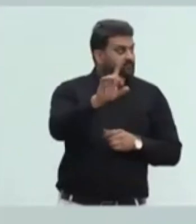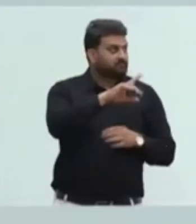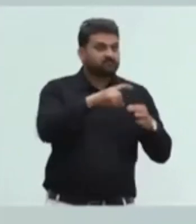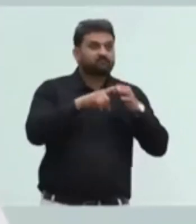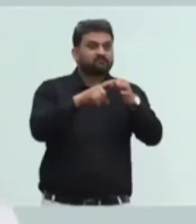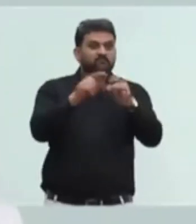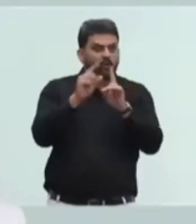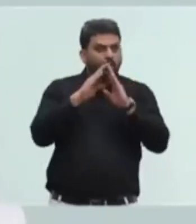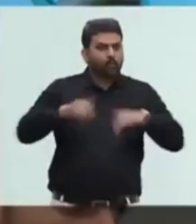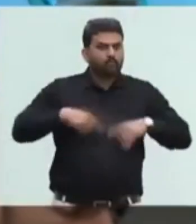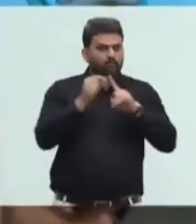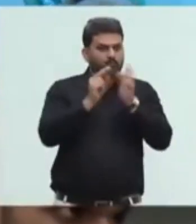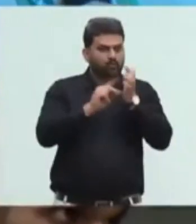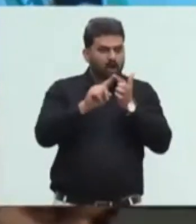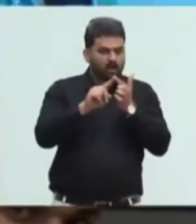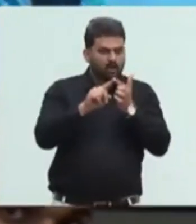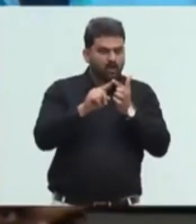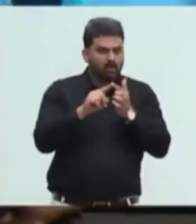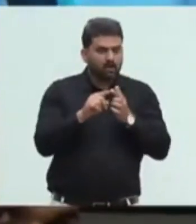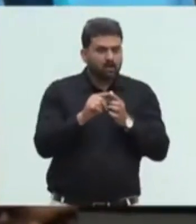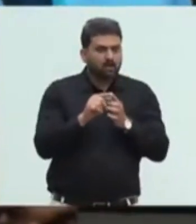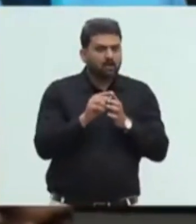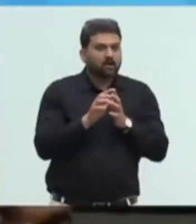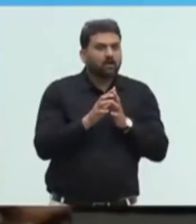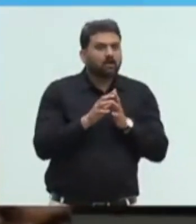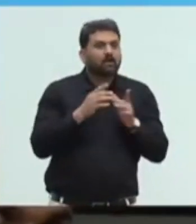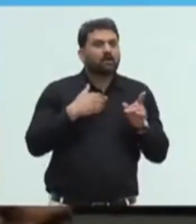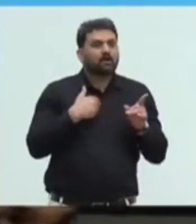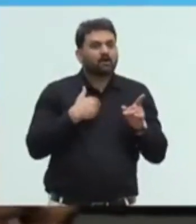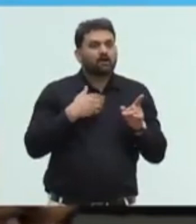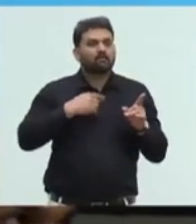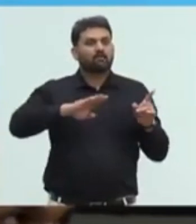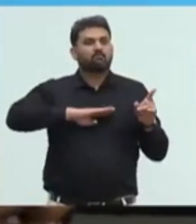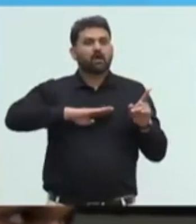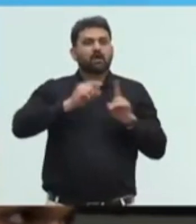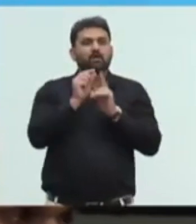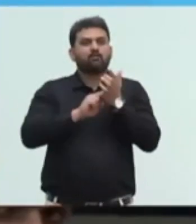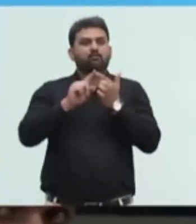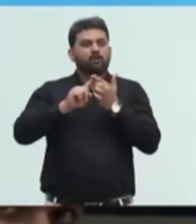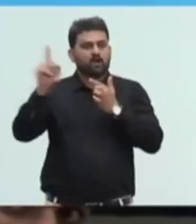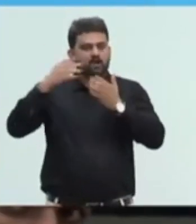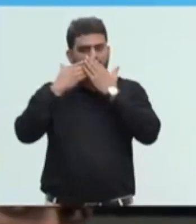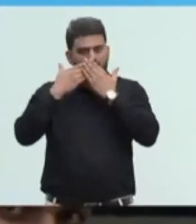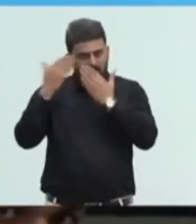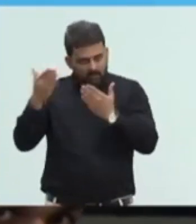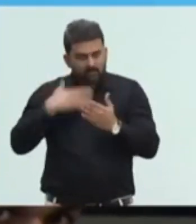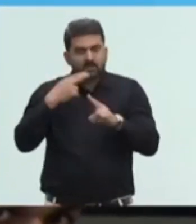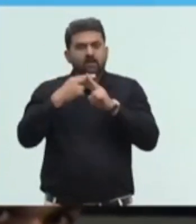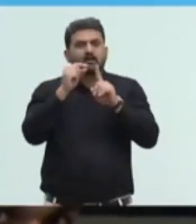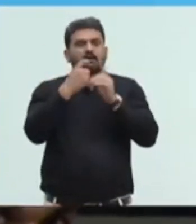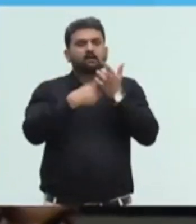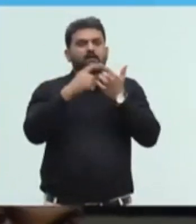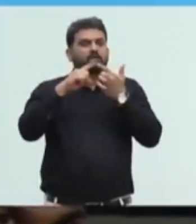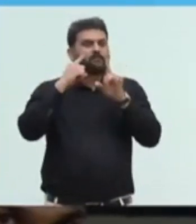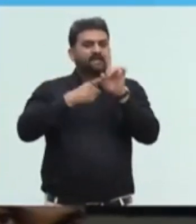पुलिस ने हैं कि अश्लील मैं महाराष्ट्र पुणे में पांडे कृत्यों में आना प्रेशर असाध्य